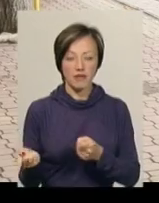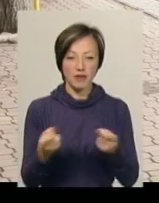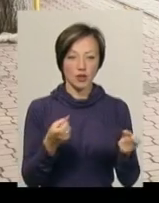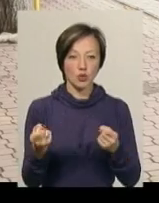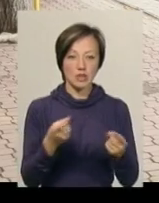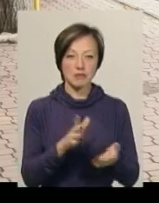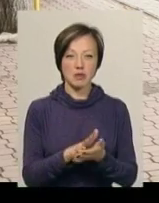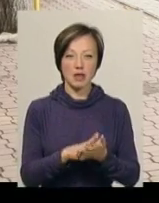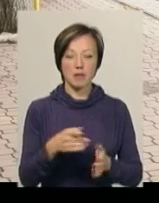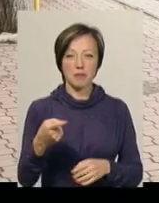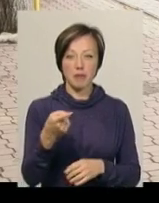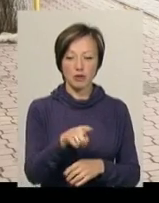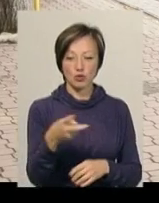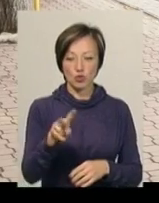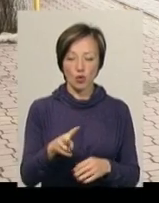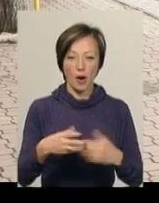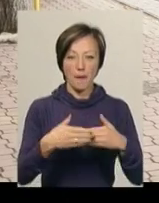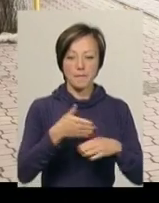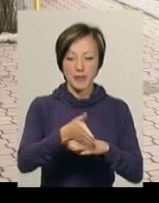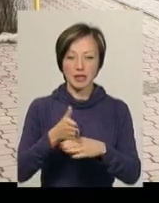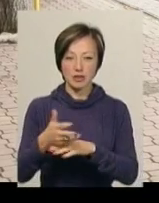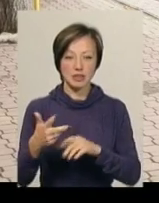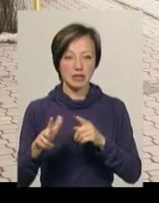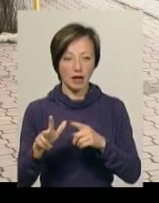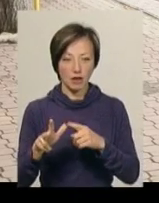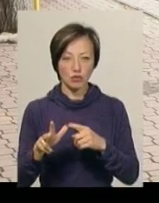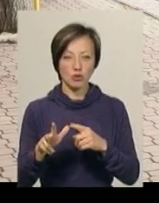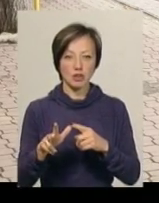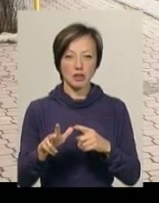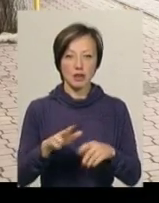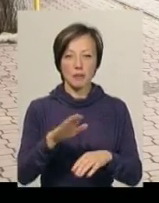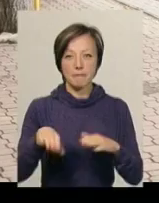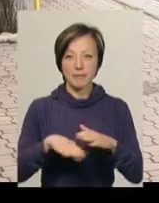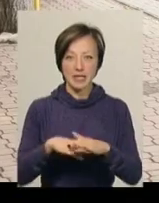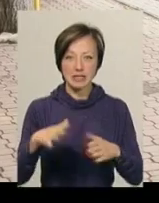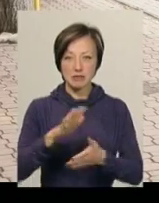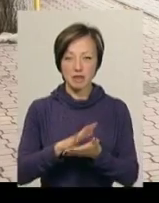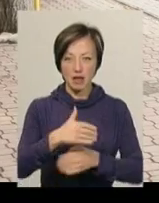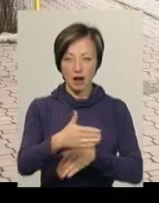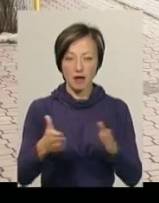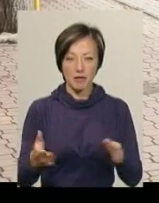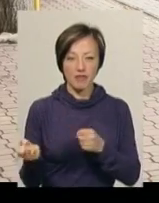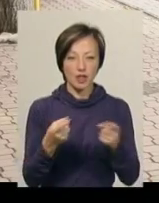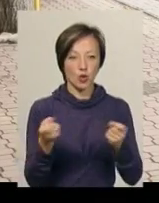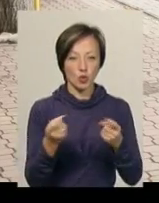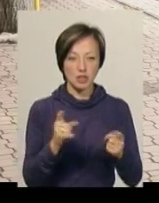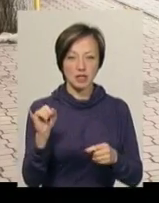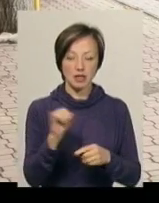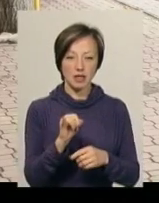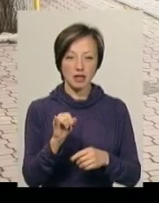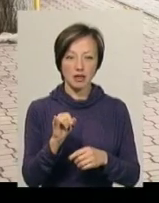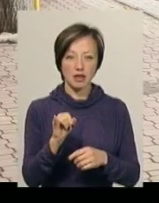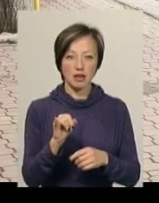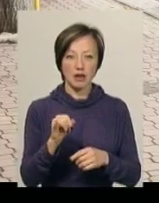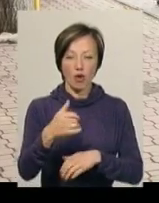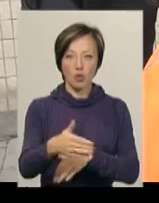виносить сміття з першого, з другого під'їзду, з третього, з-під сміттєкамери, да, виносить і скидає от в